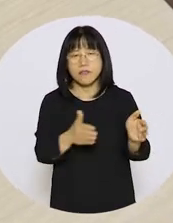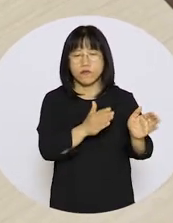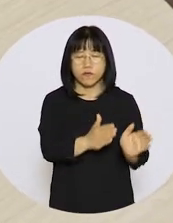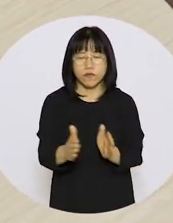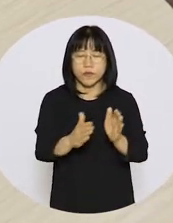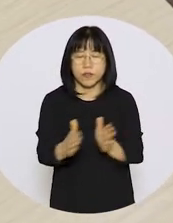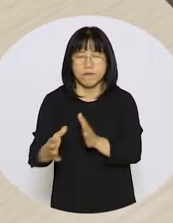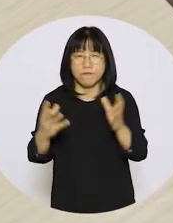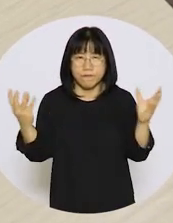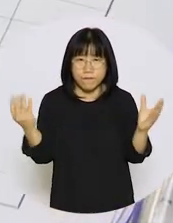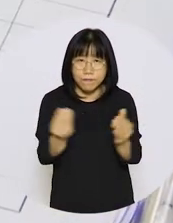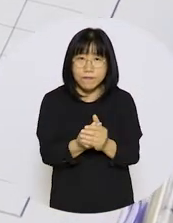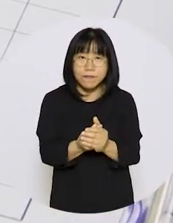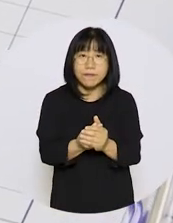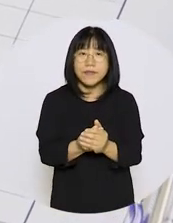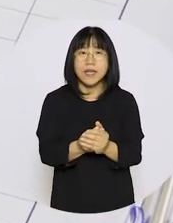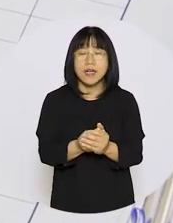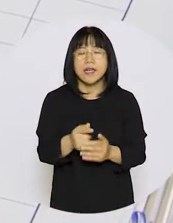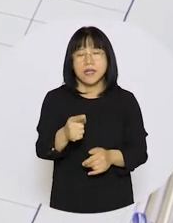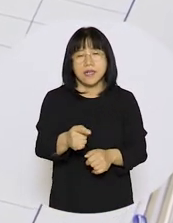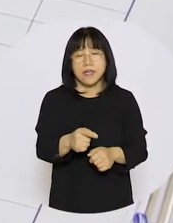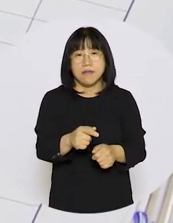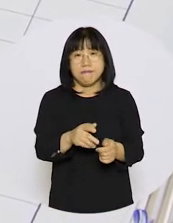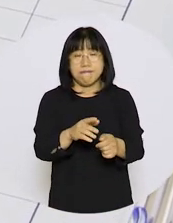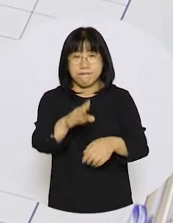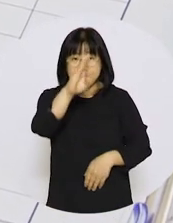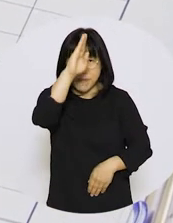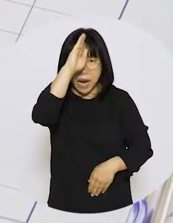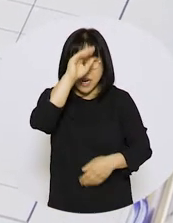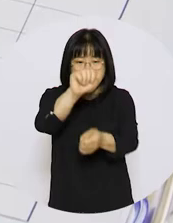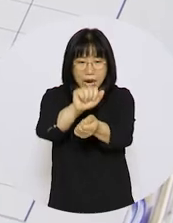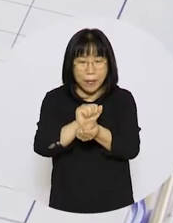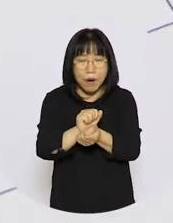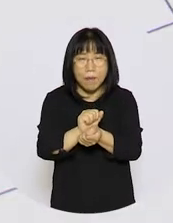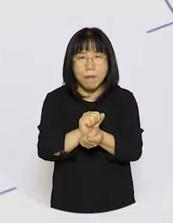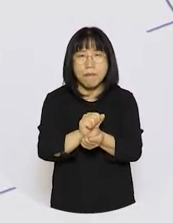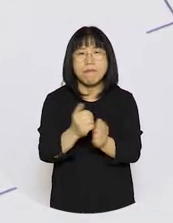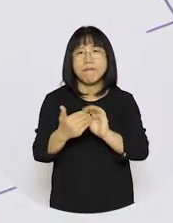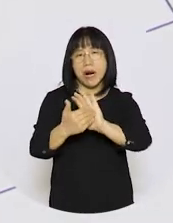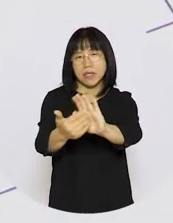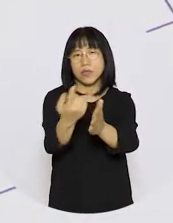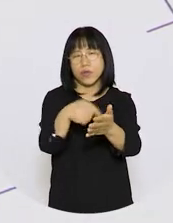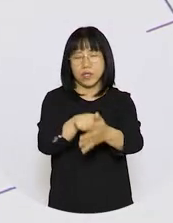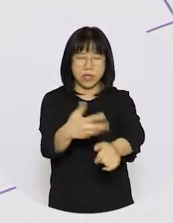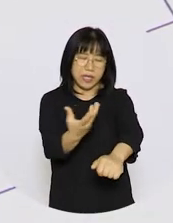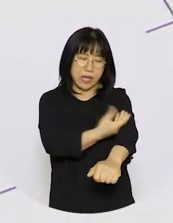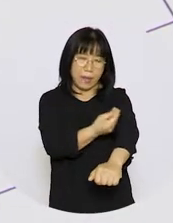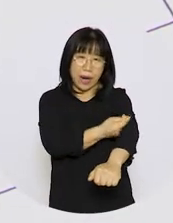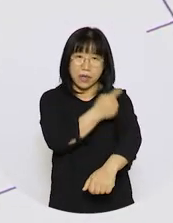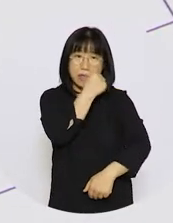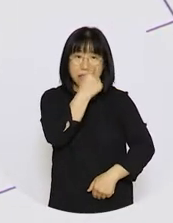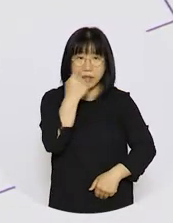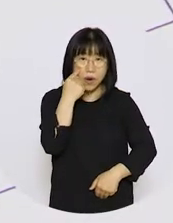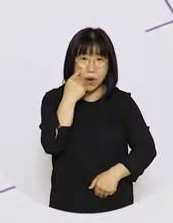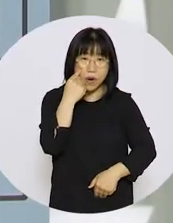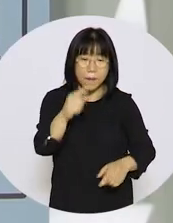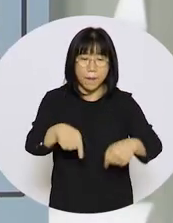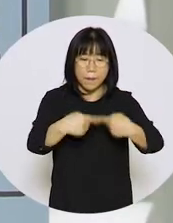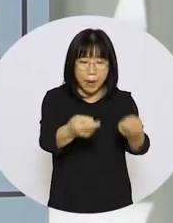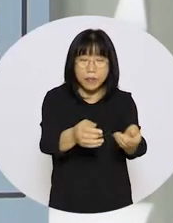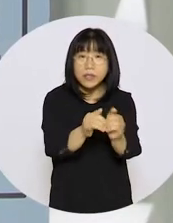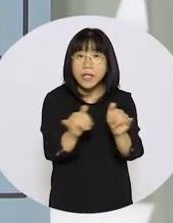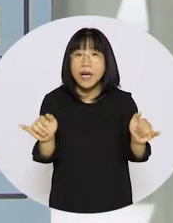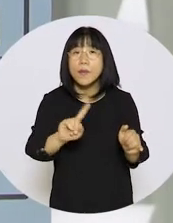등 준비에 만전을 기하고 감염 관리 책임자를 지정해 예방접종 증명서 확인, 방문자 명단 작성